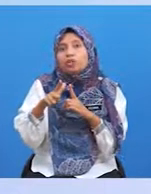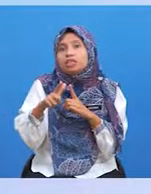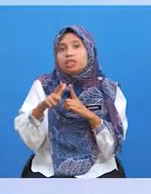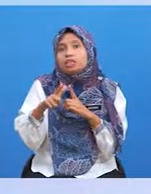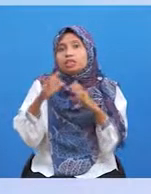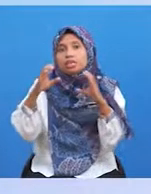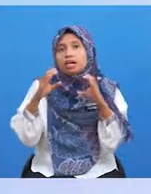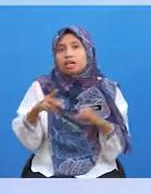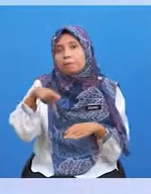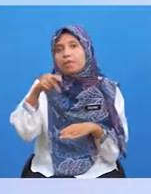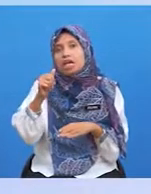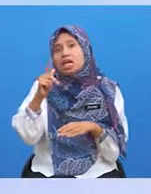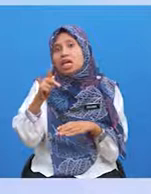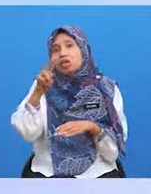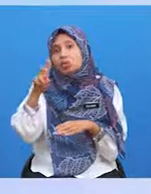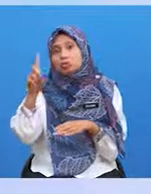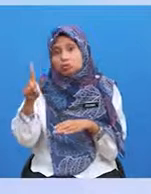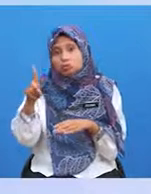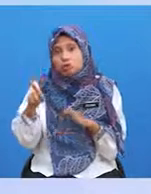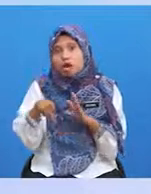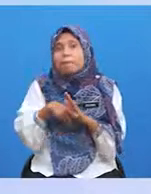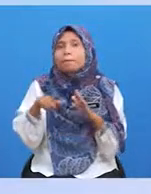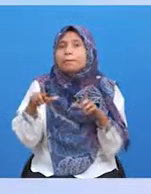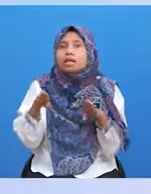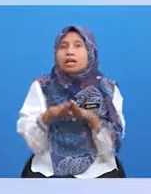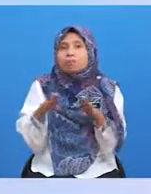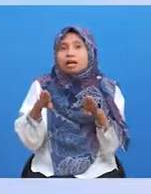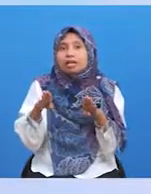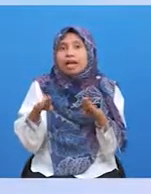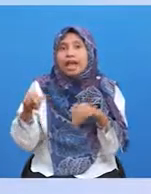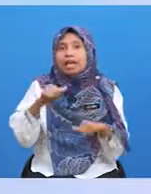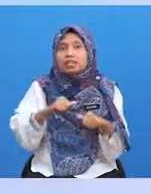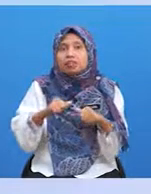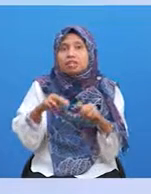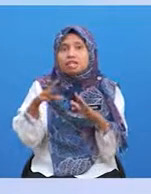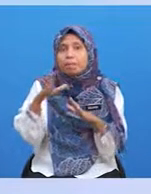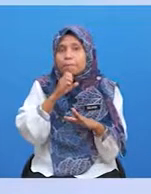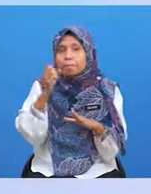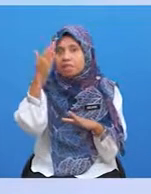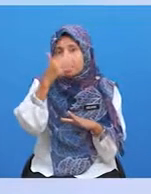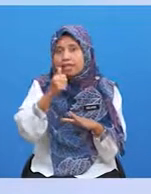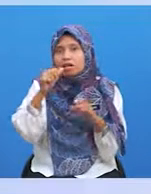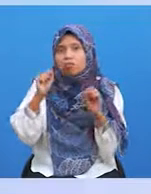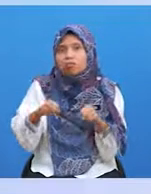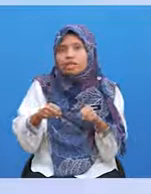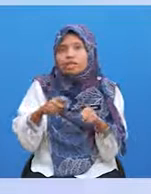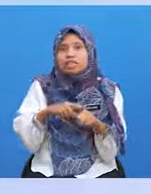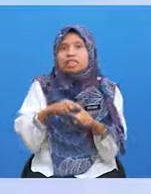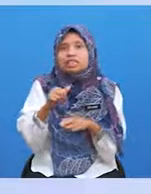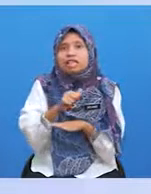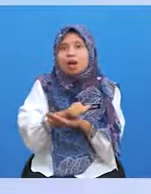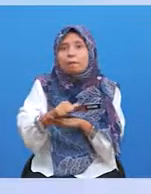kaedah PAK 21, pelbagai aktiviti menarik boleh